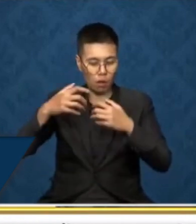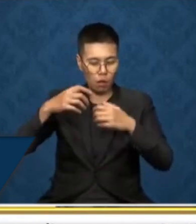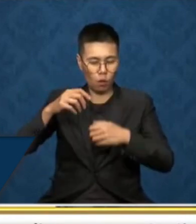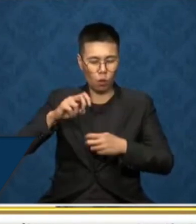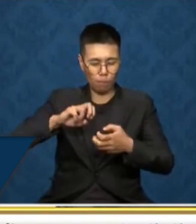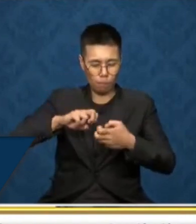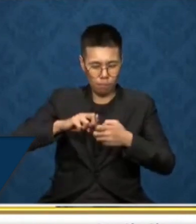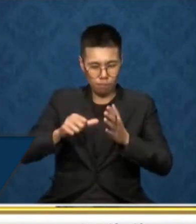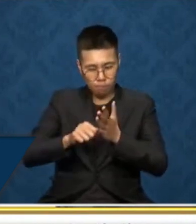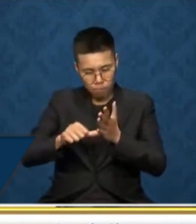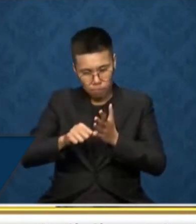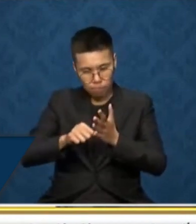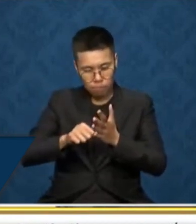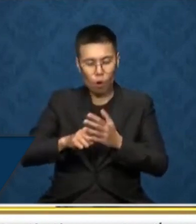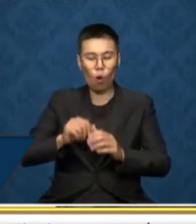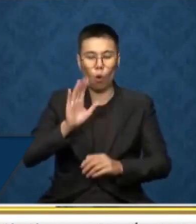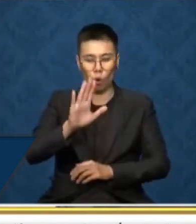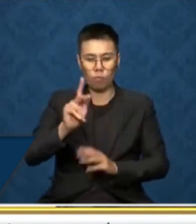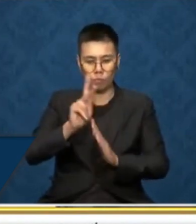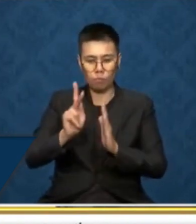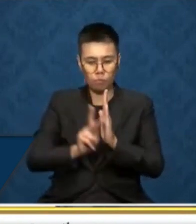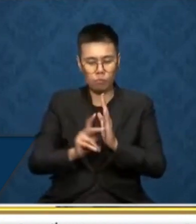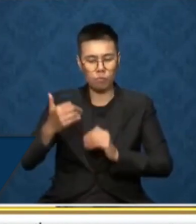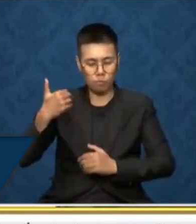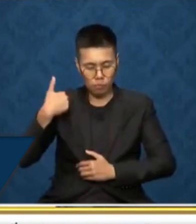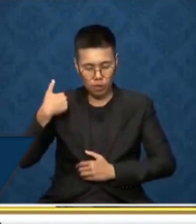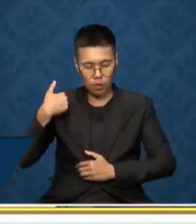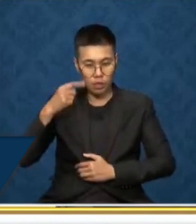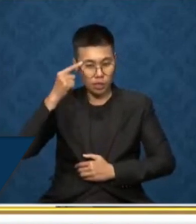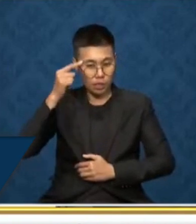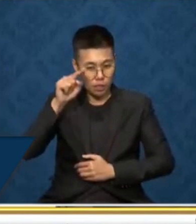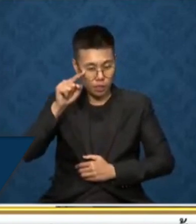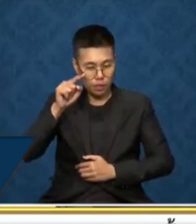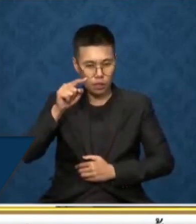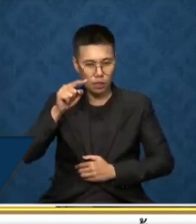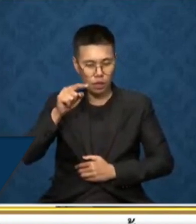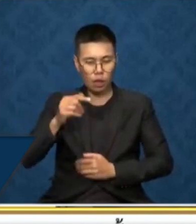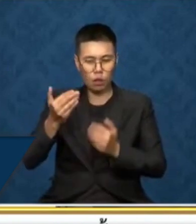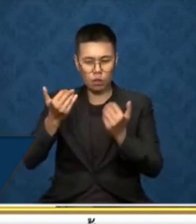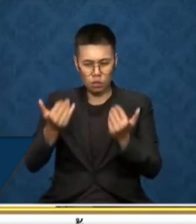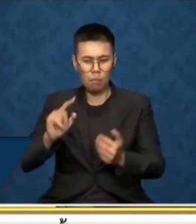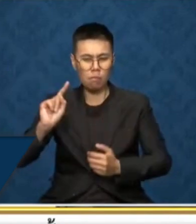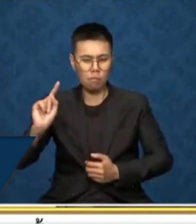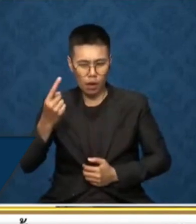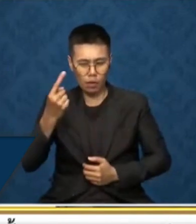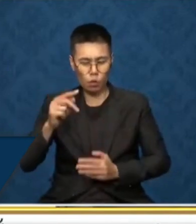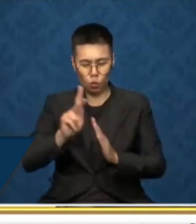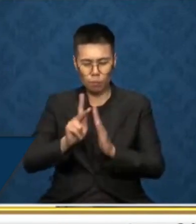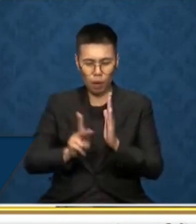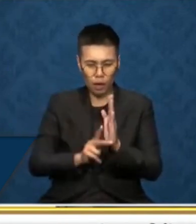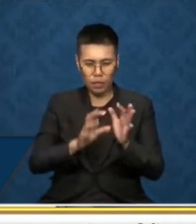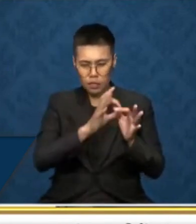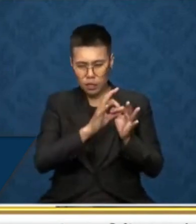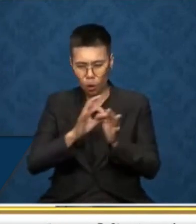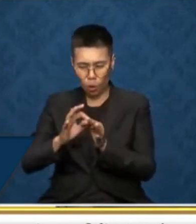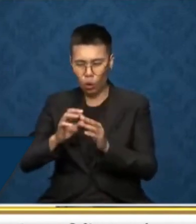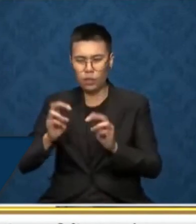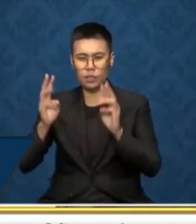ฎหมายเป็นเรื่องที่ถูกต้องแล้วครับนะครับการคำนึงถึงความทันสมัยของข้อกฎหมายที่สอดคล้องกับอนุสัญญ